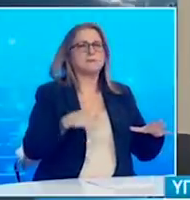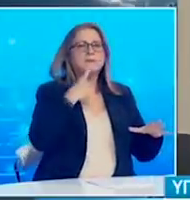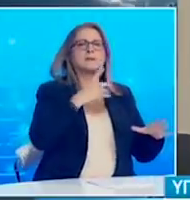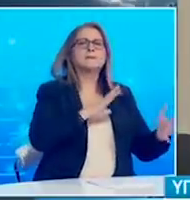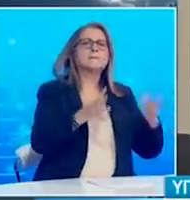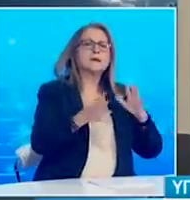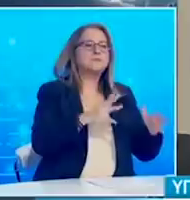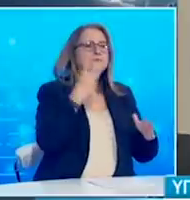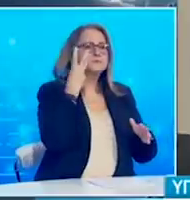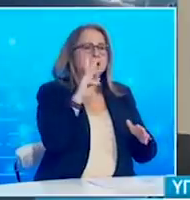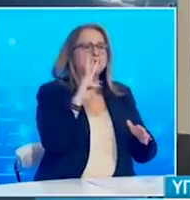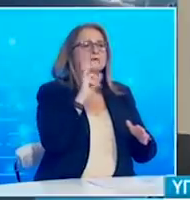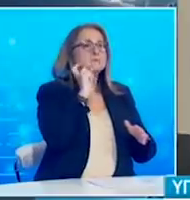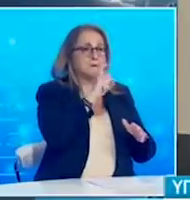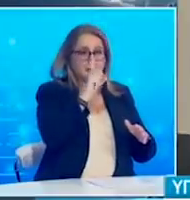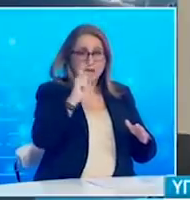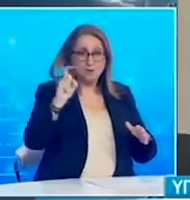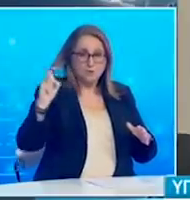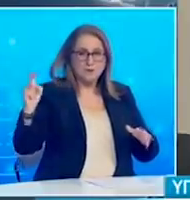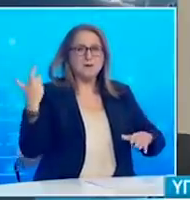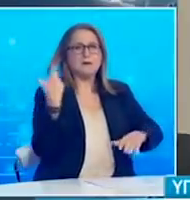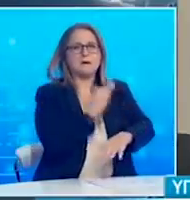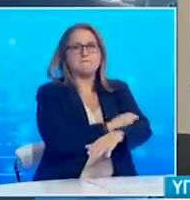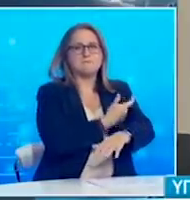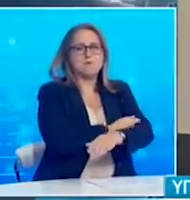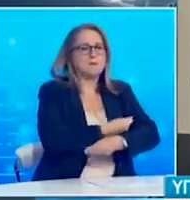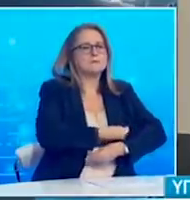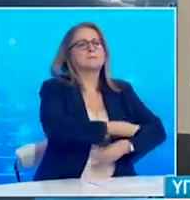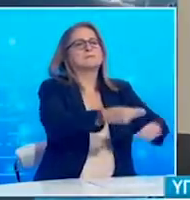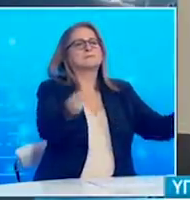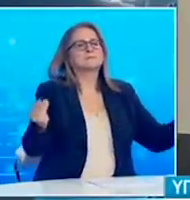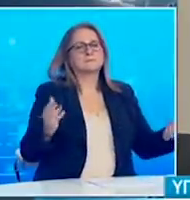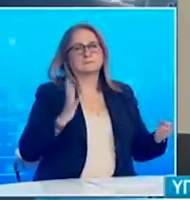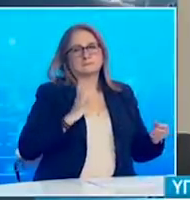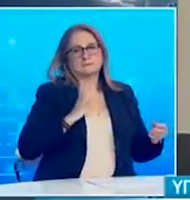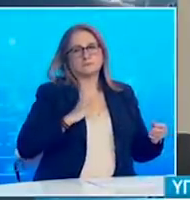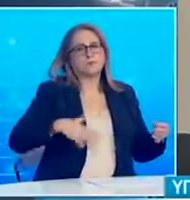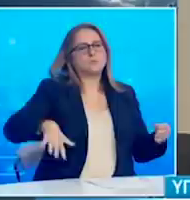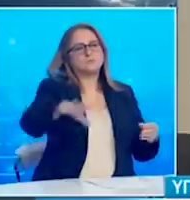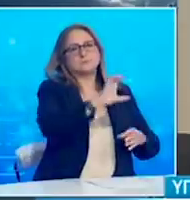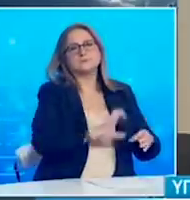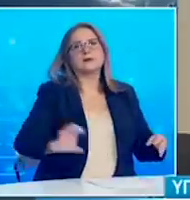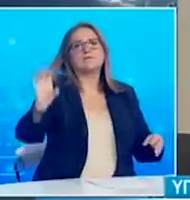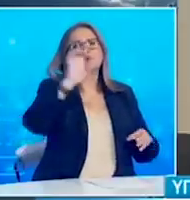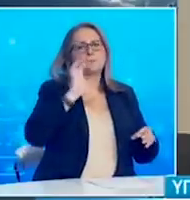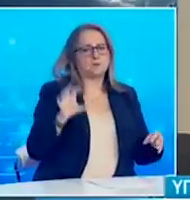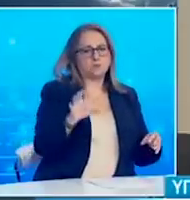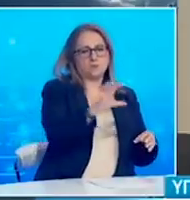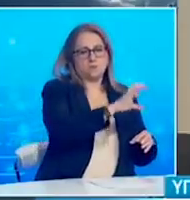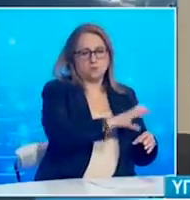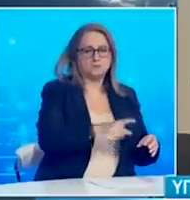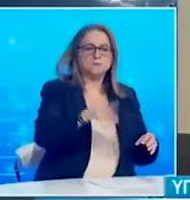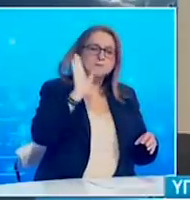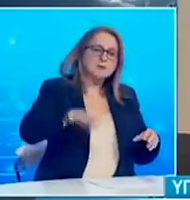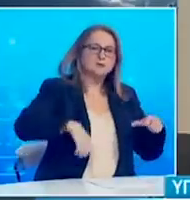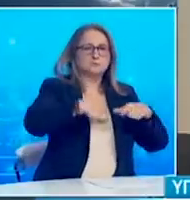προβλέπεται η διάθεση 300 εκατομμυρίων δόσεων σε όλες τις χώρες της Ευρώπης. Εάν όλα πάνε καλά, από τα τέλη του έτους θα αρχίσει η